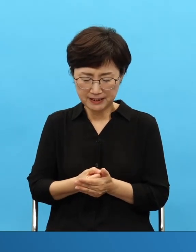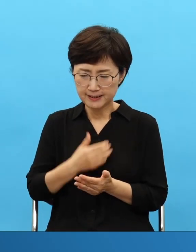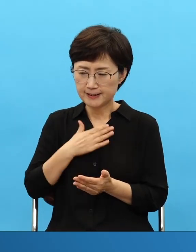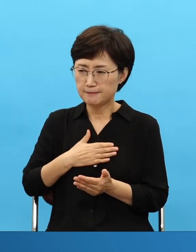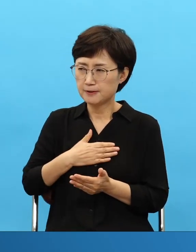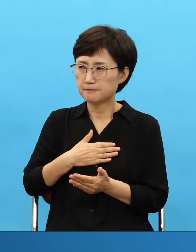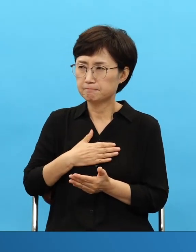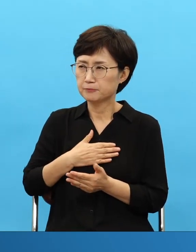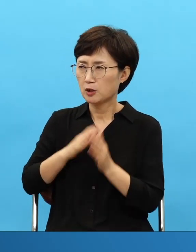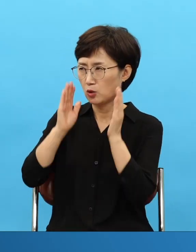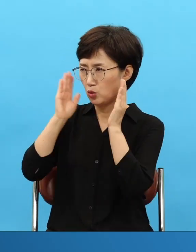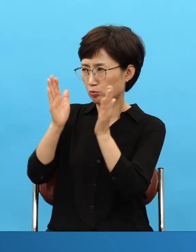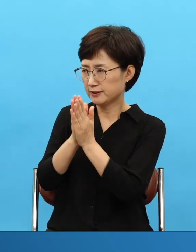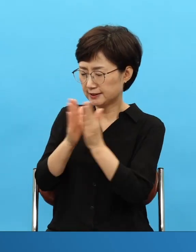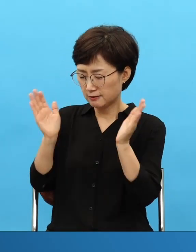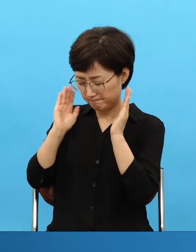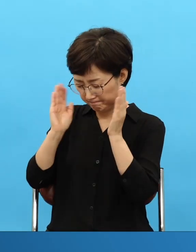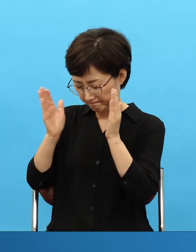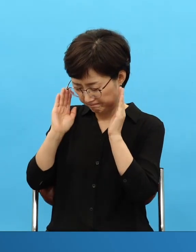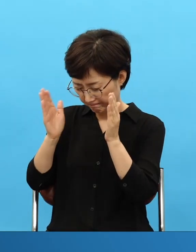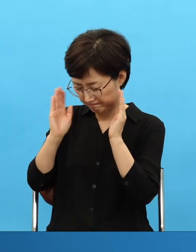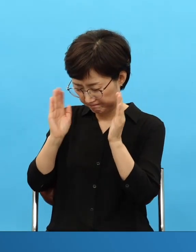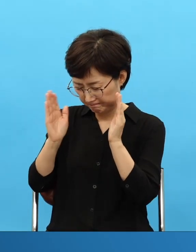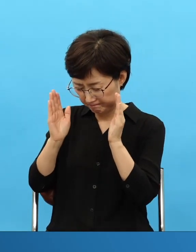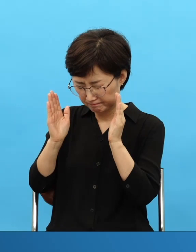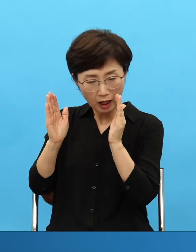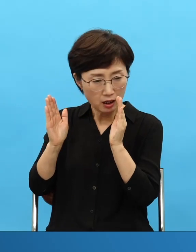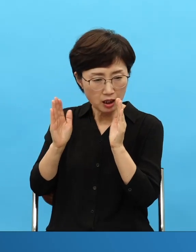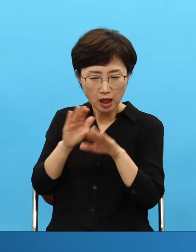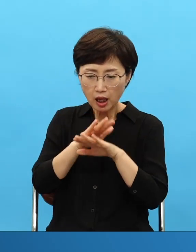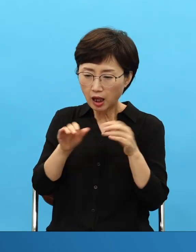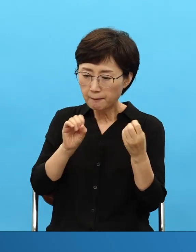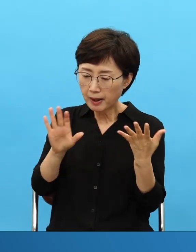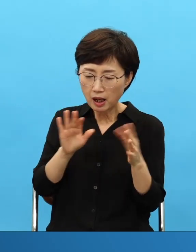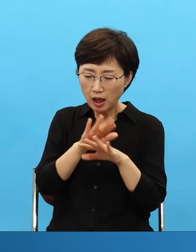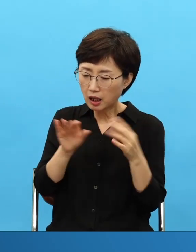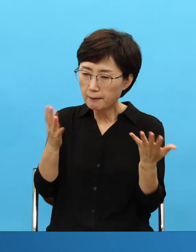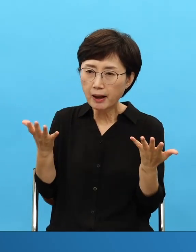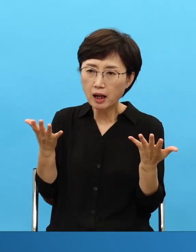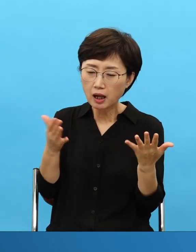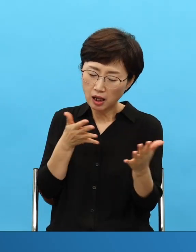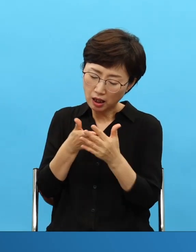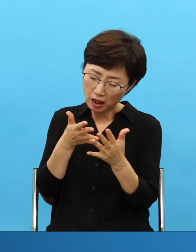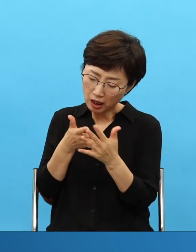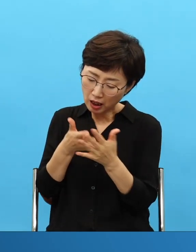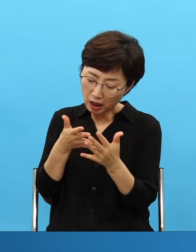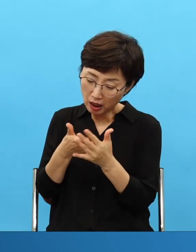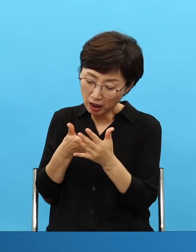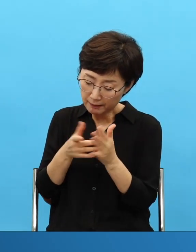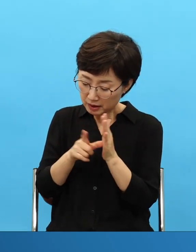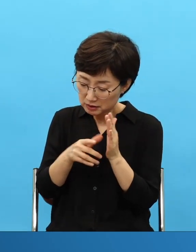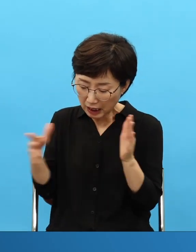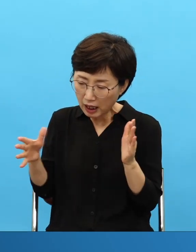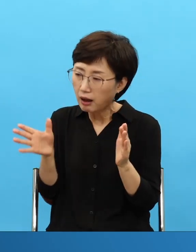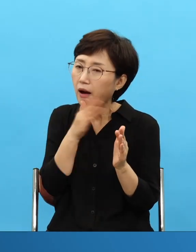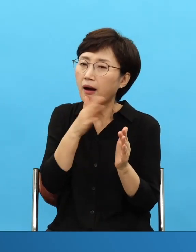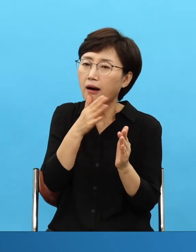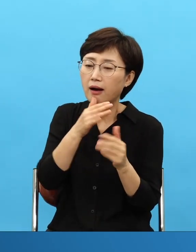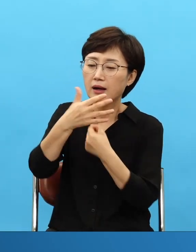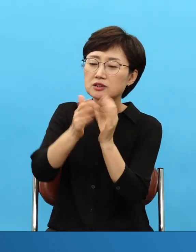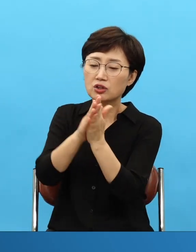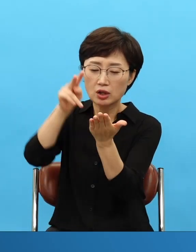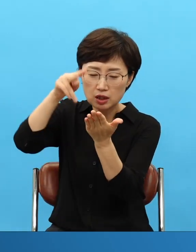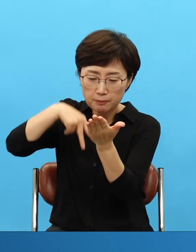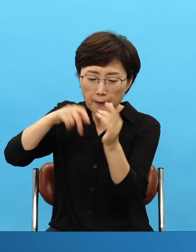시작했는데 이 답은 성경에서 나오네요. I placed it in my heart and I began to look into this 놀랬습니다. matter. And I found my answer in the Bible. And I was astonished by